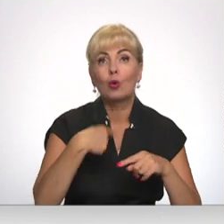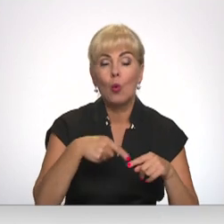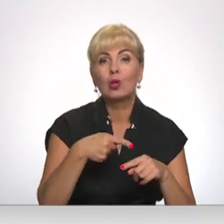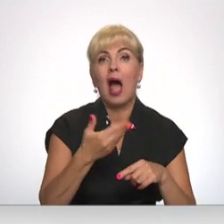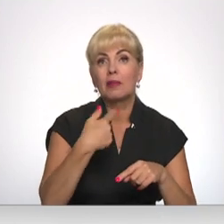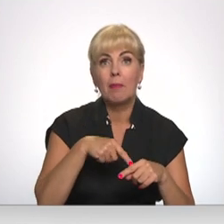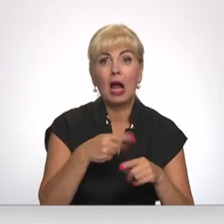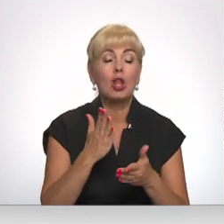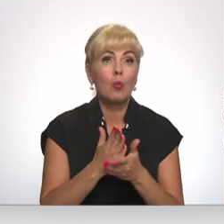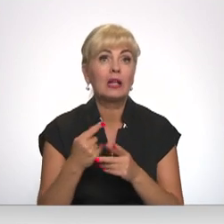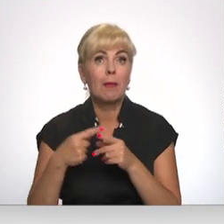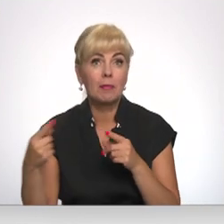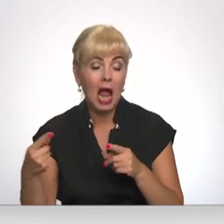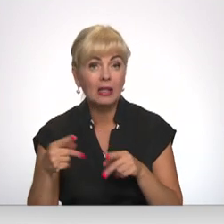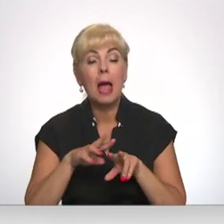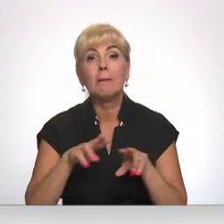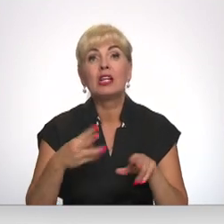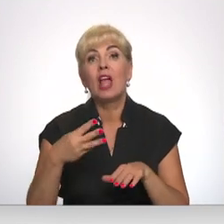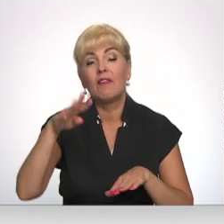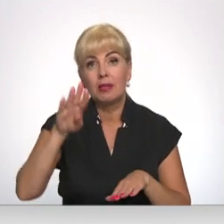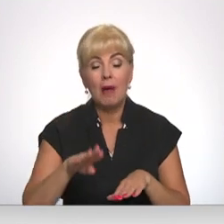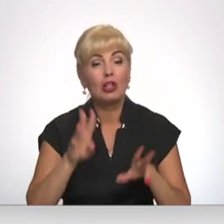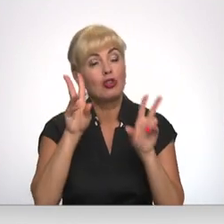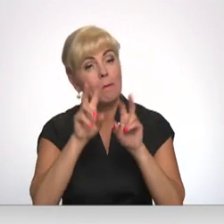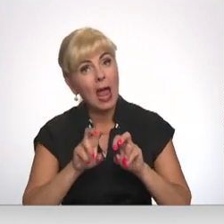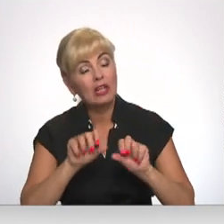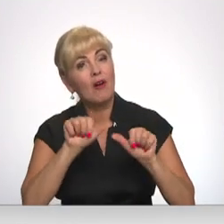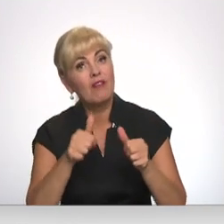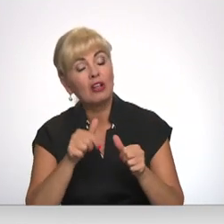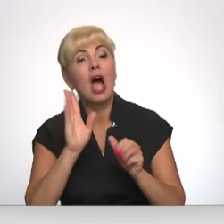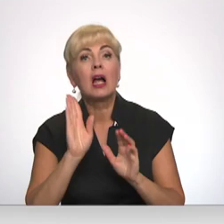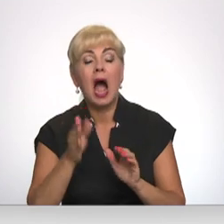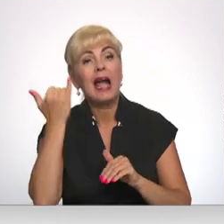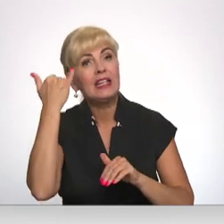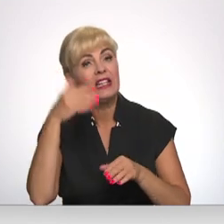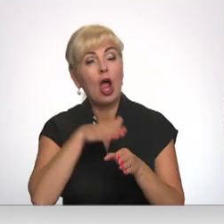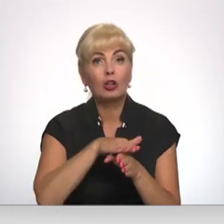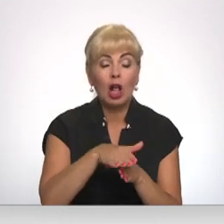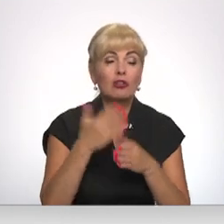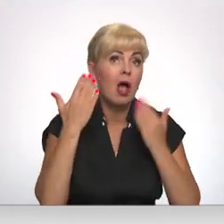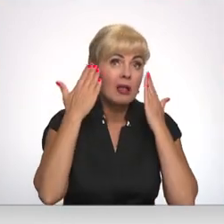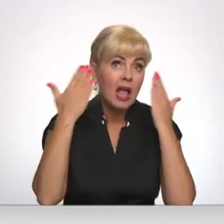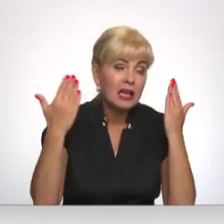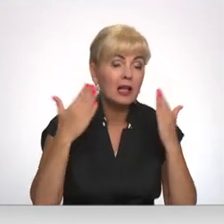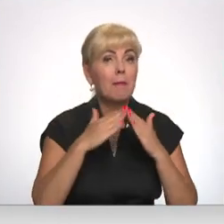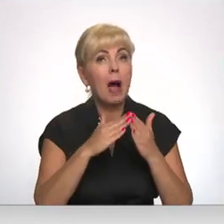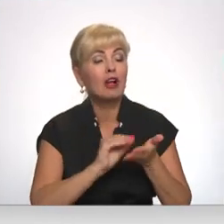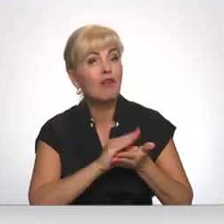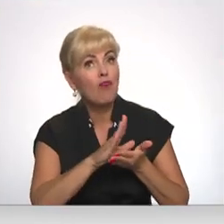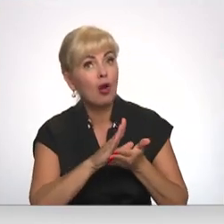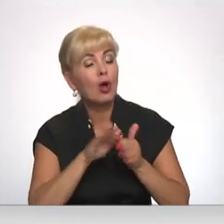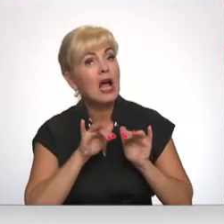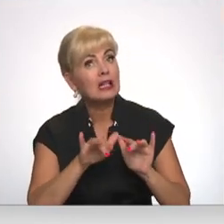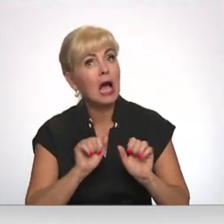periodā. Tagad ministrija 9 mēnešu laikā pētīšot veidus, kā labāk ideju realizēt. Vēl nav zināms, vai mājokļu fonda darbības